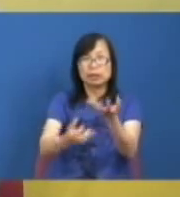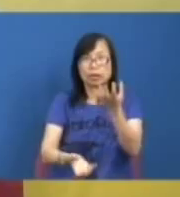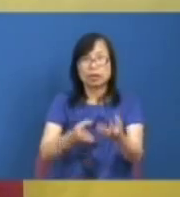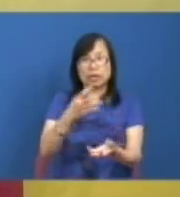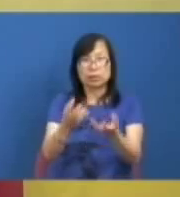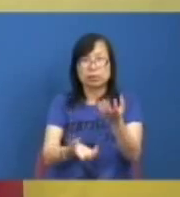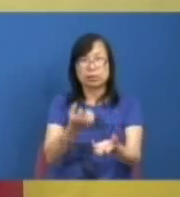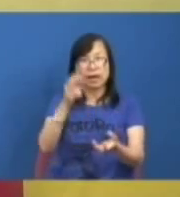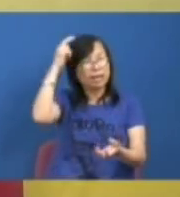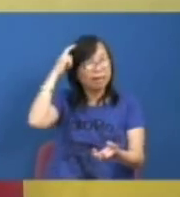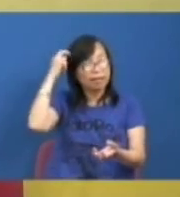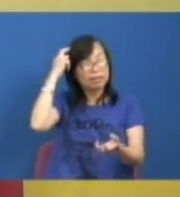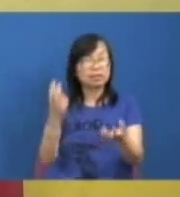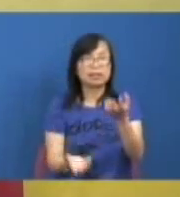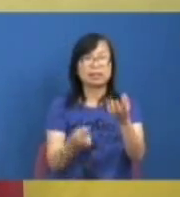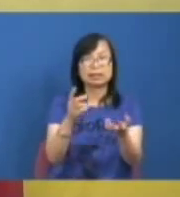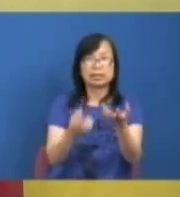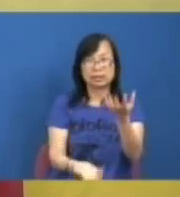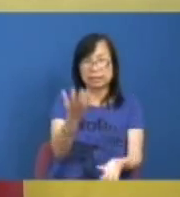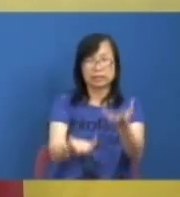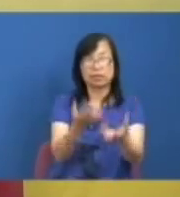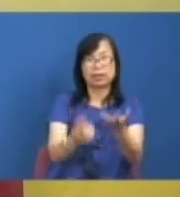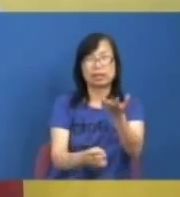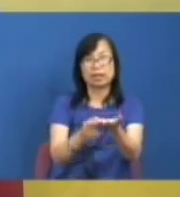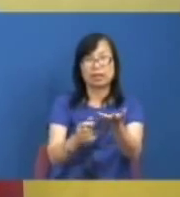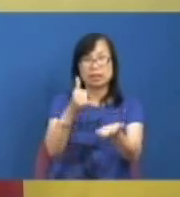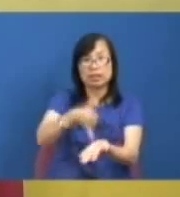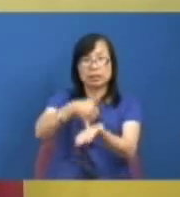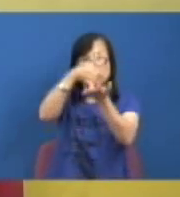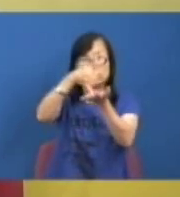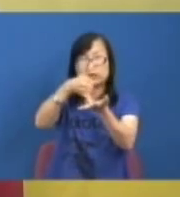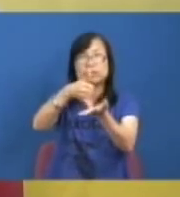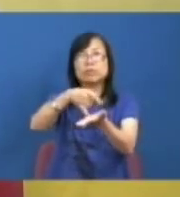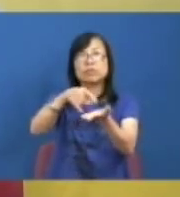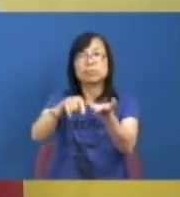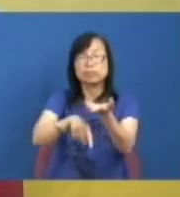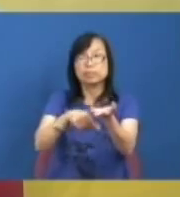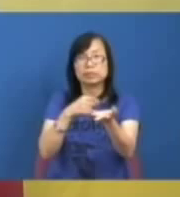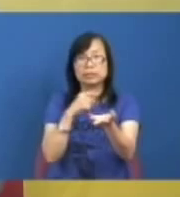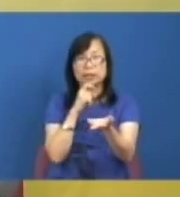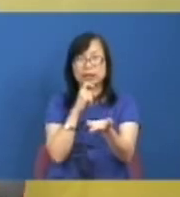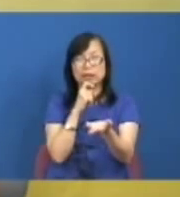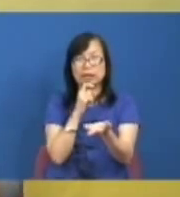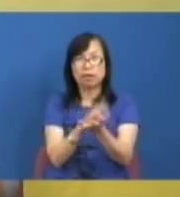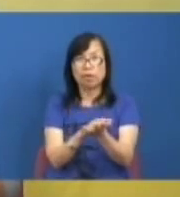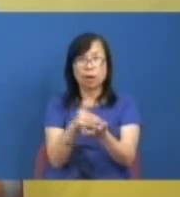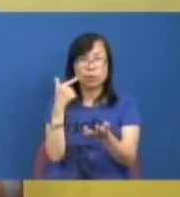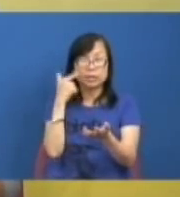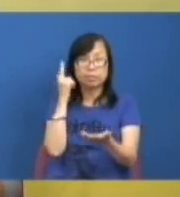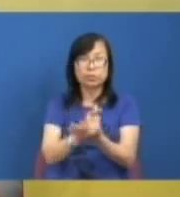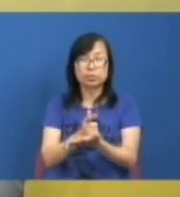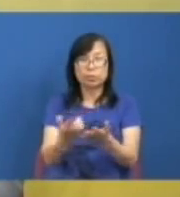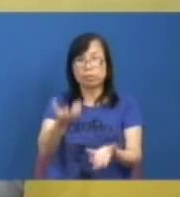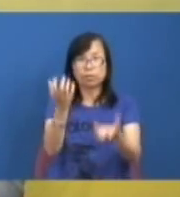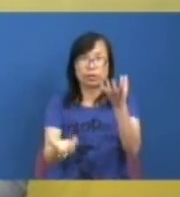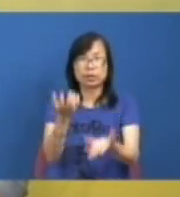咧，都會係用由呢個升降機發生嘅、啊、升降機嘅 lift 槽。所以咧，當你喺即係一個好嚴重嘅火警情